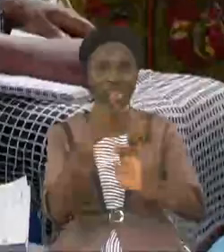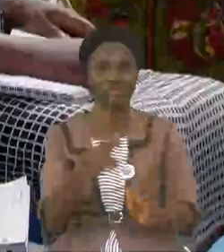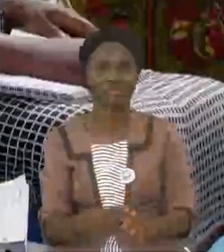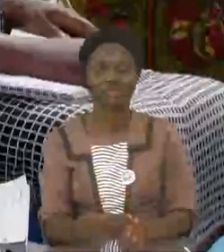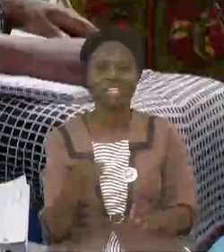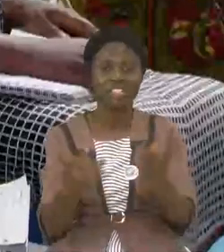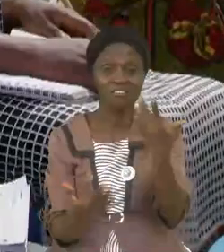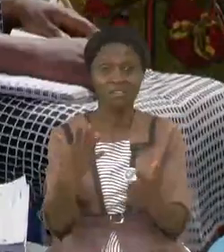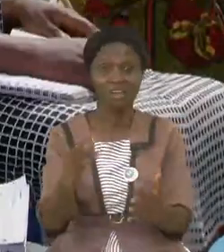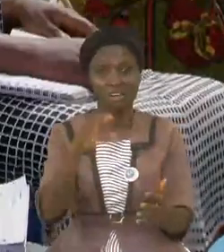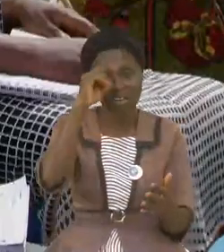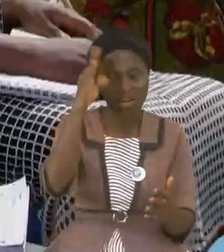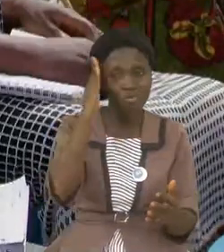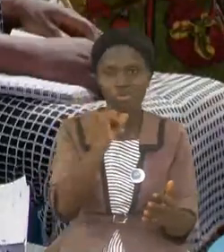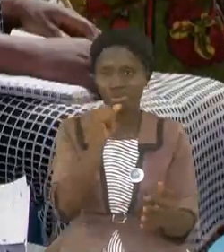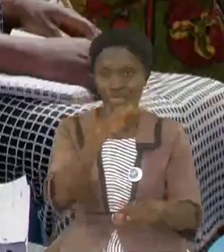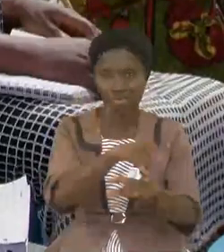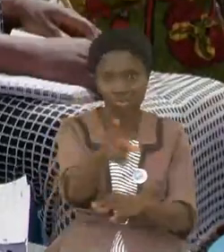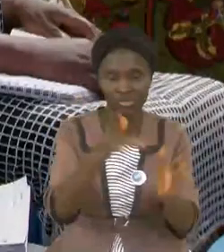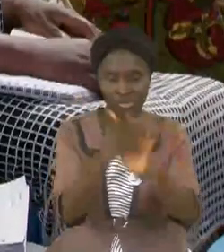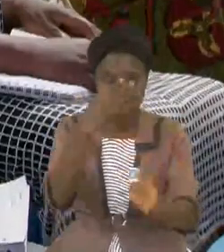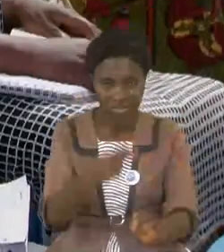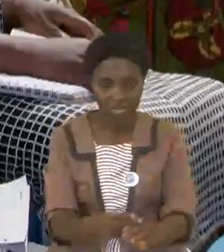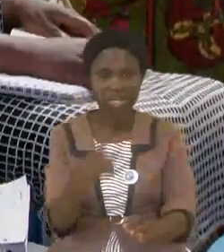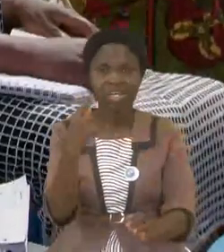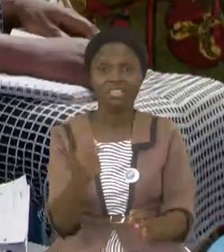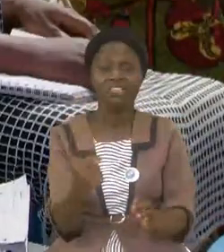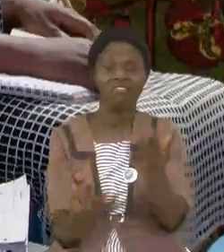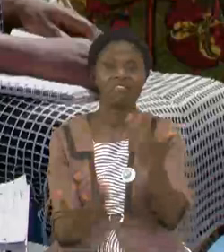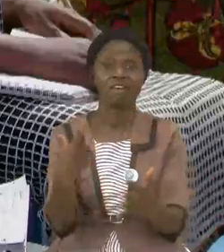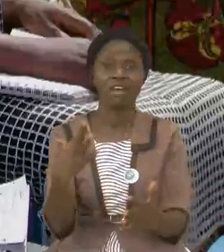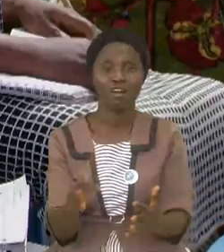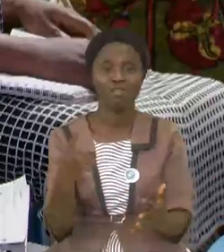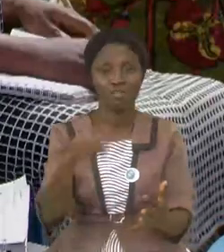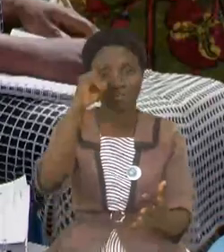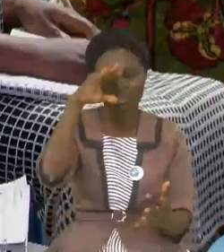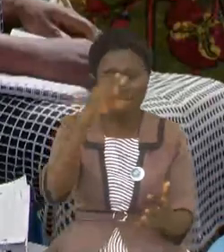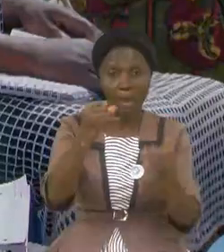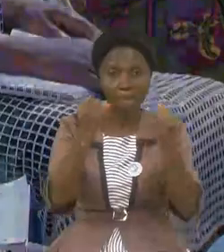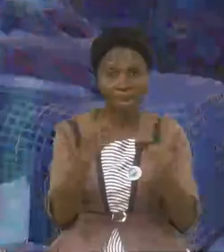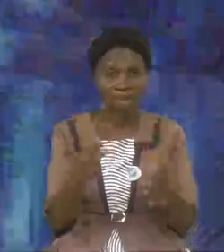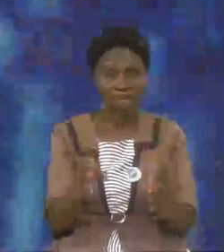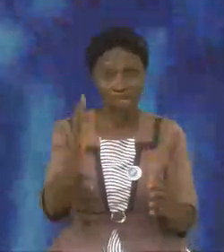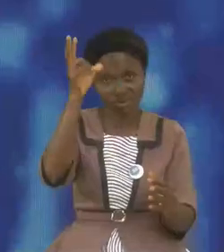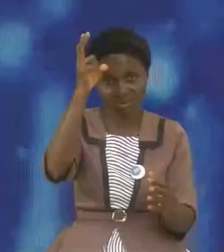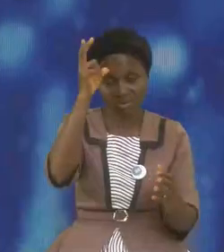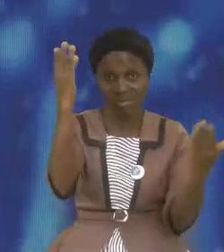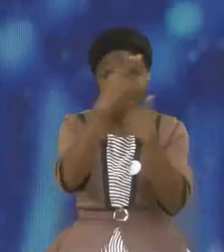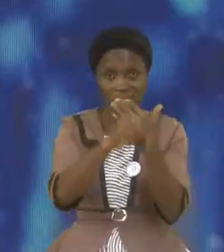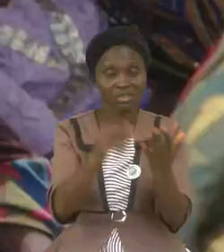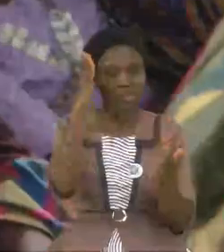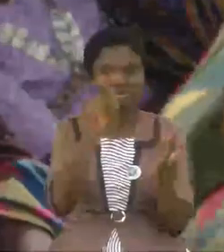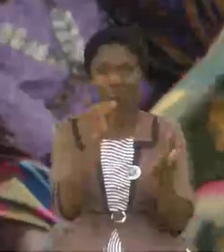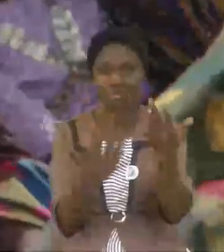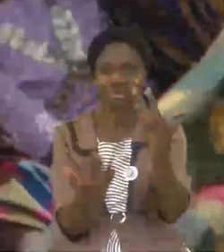du monde ne vous brûlera pas. Le feu des sorciers ne vous brûlera pas. Le feu des magiciens ne vous brûlera pas. Le